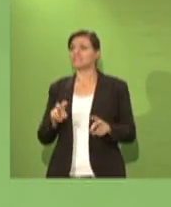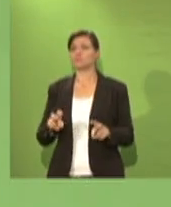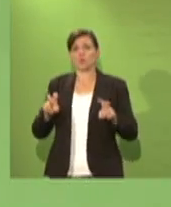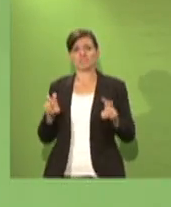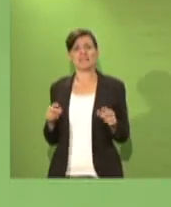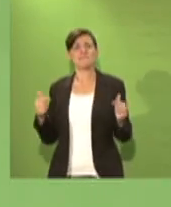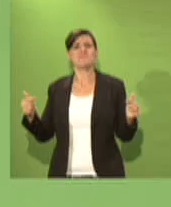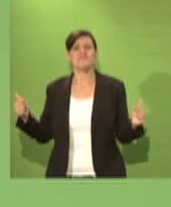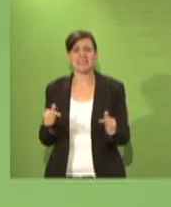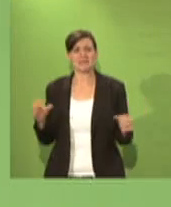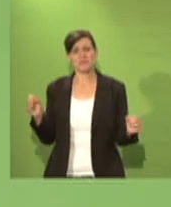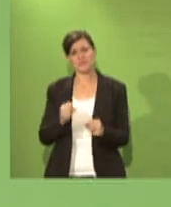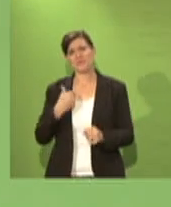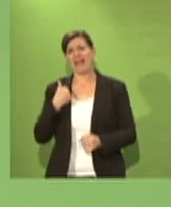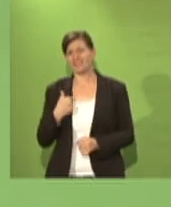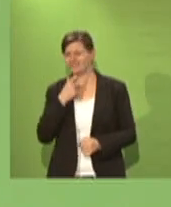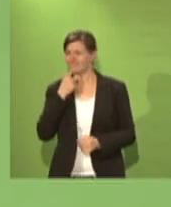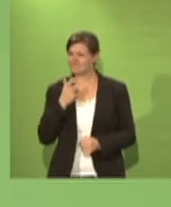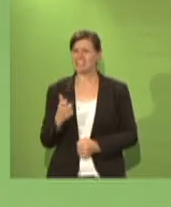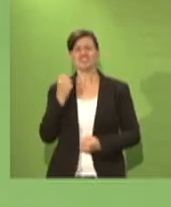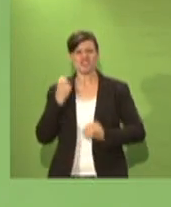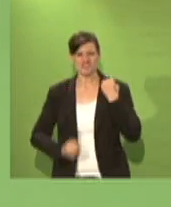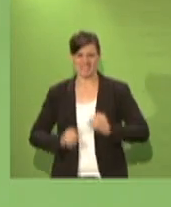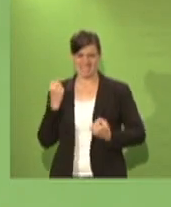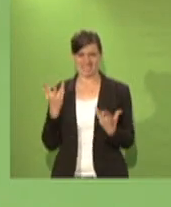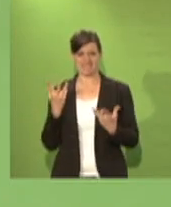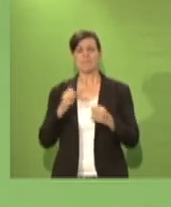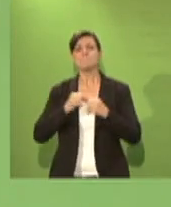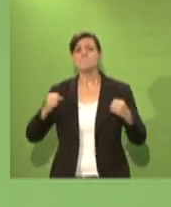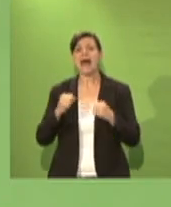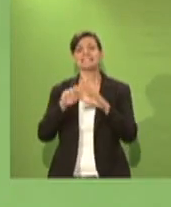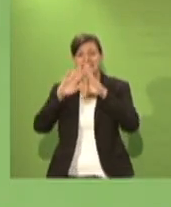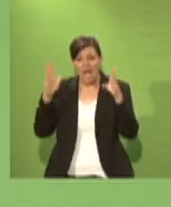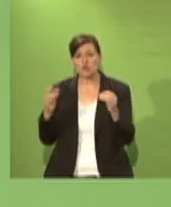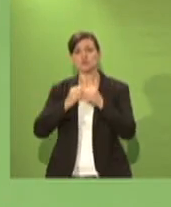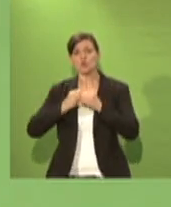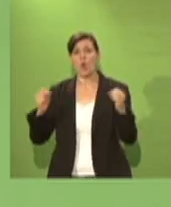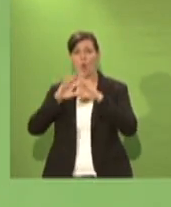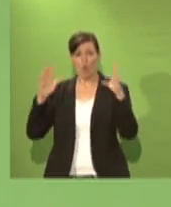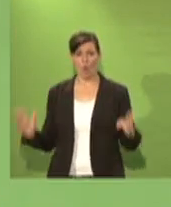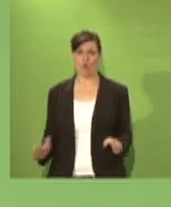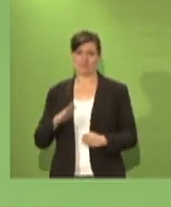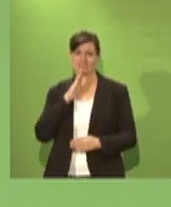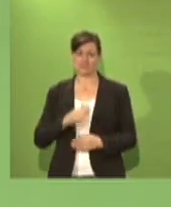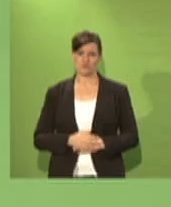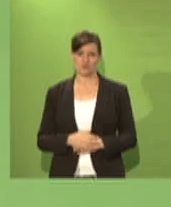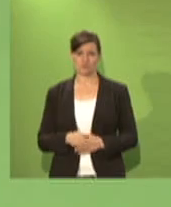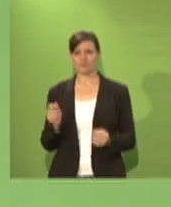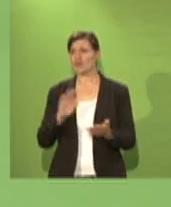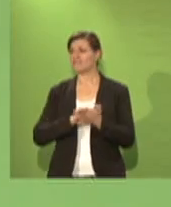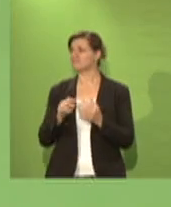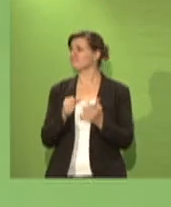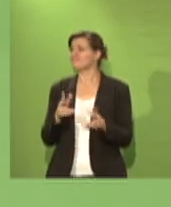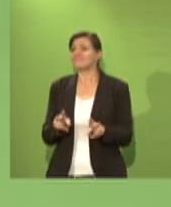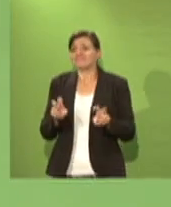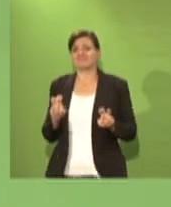eine ganz schwierige Sache. Und auch dieser Platz, der ist auf dem Land was ganz Tolles. Platz, wo man die Natur sieht, wo